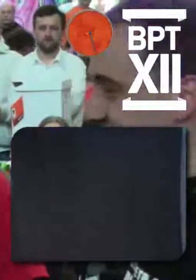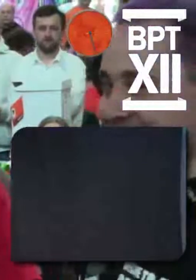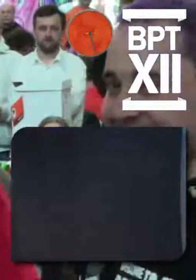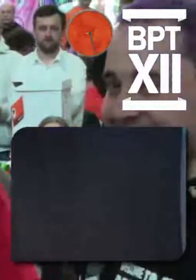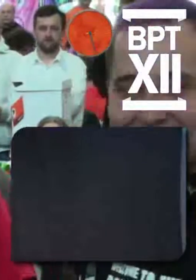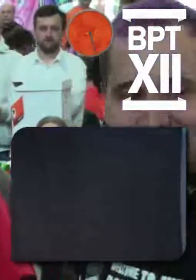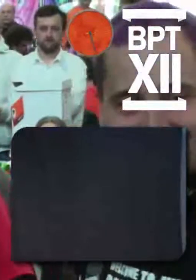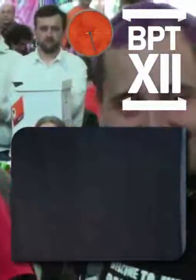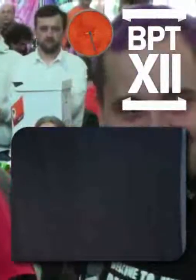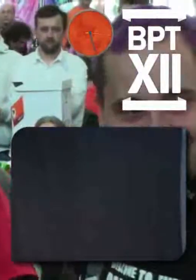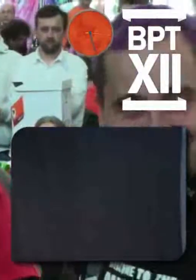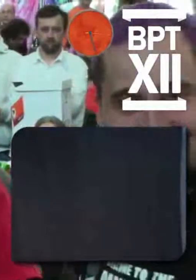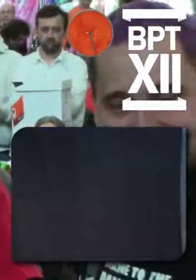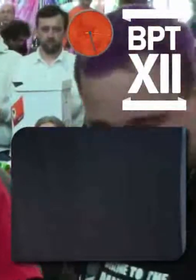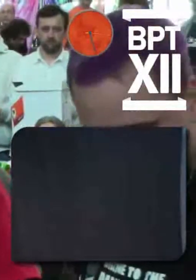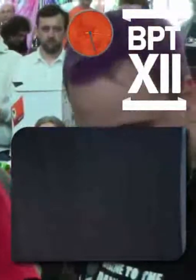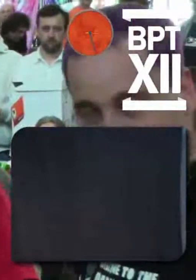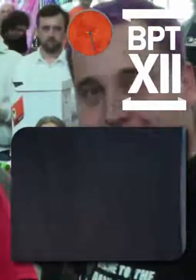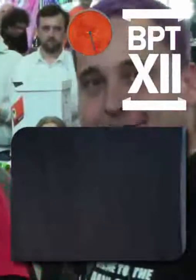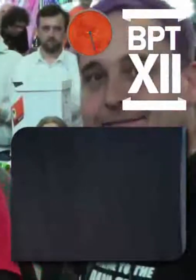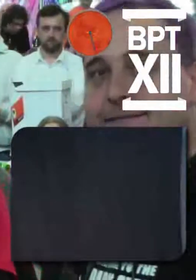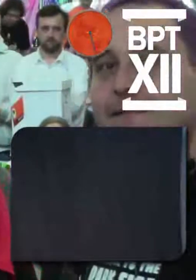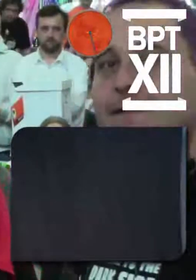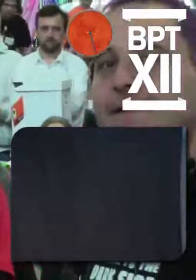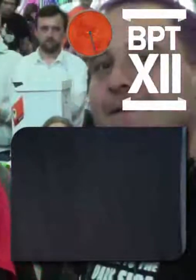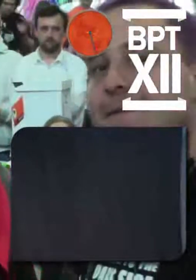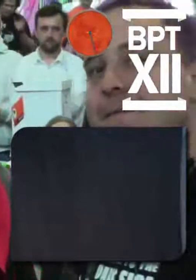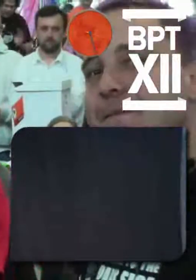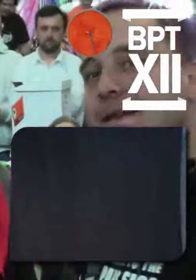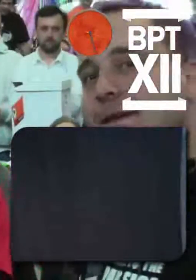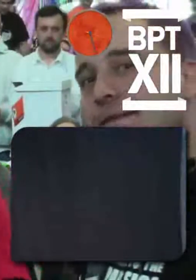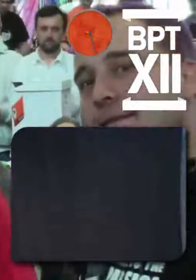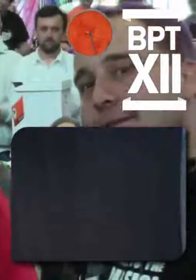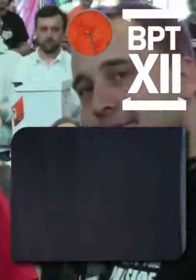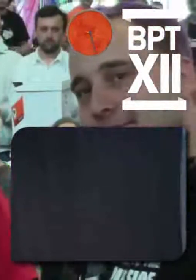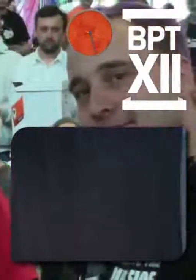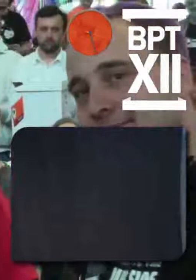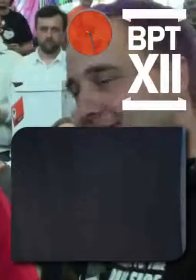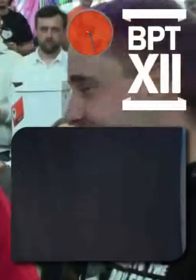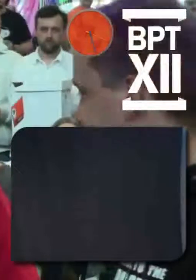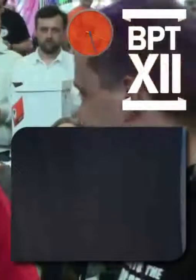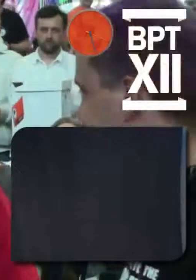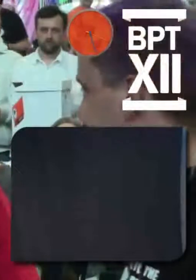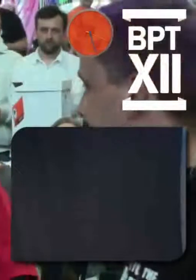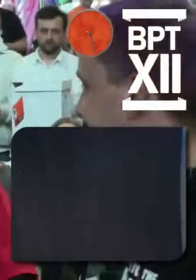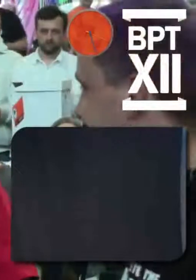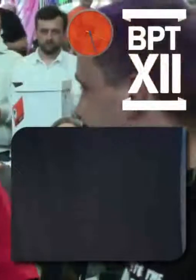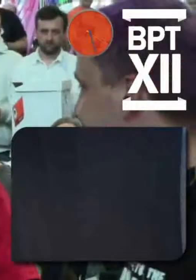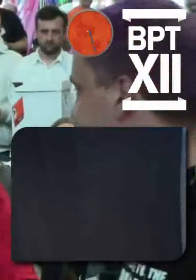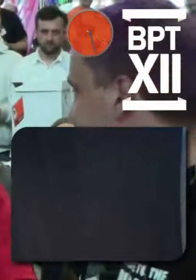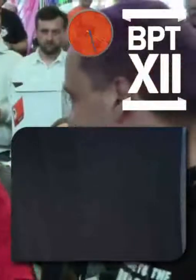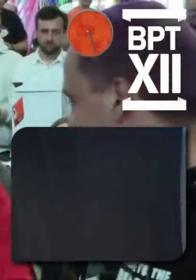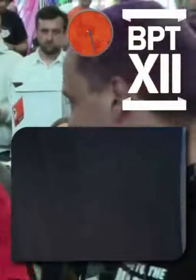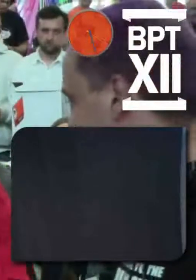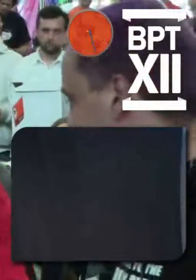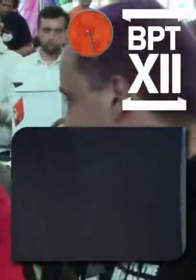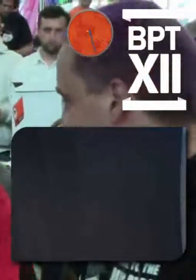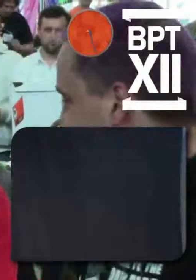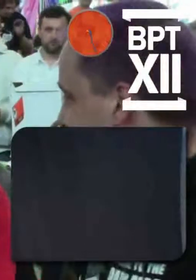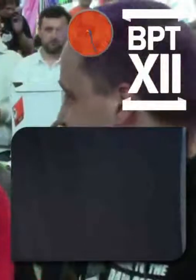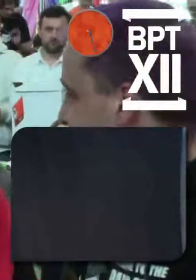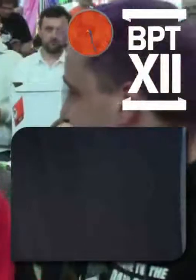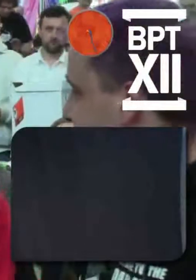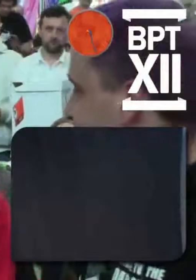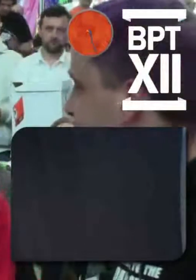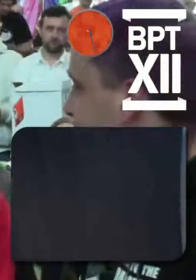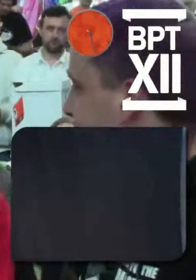also wir machen das noch mal im Video vor ihr kreuzt das anders mache ich jetzt noch nicht wegen weil Geheimnisse und so Ungeduld